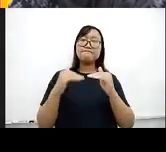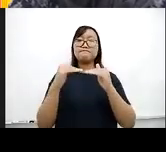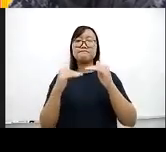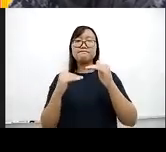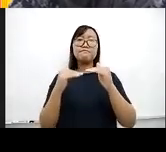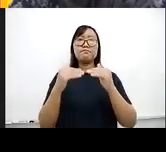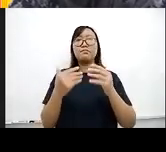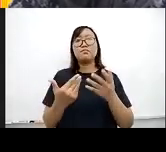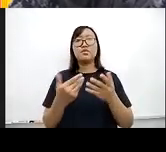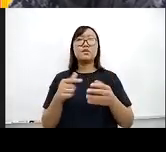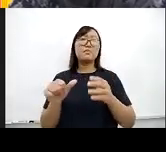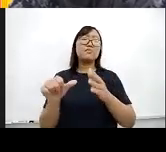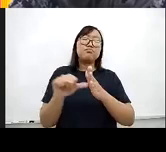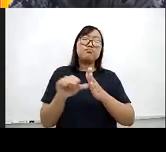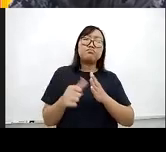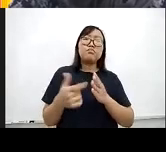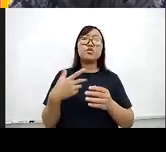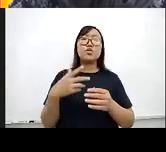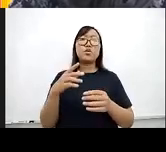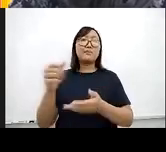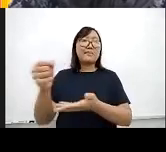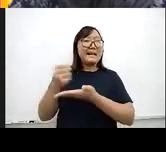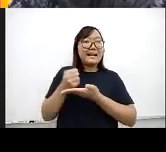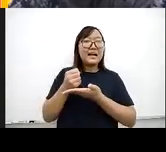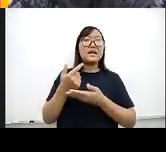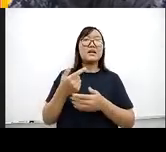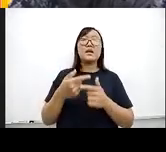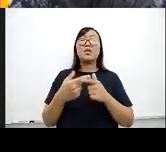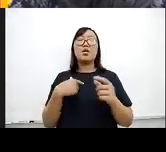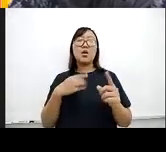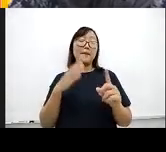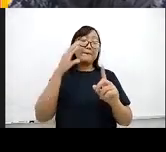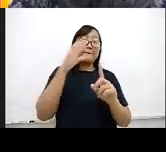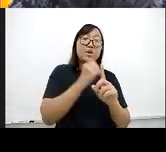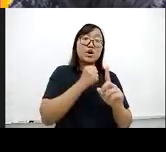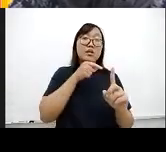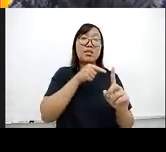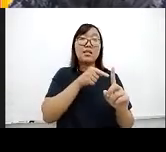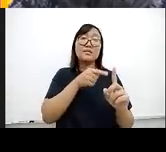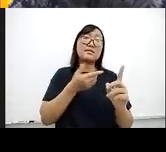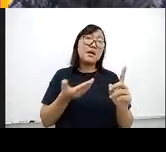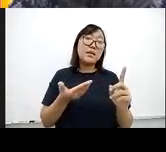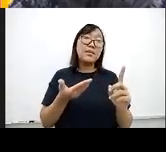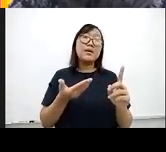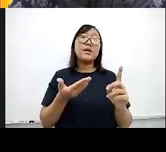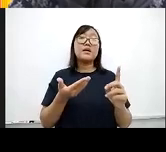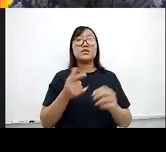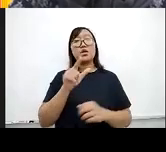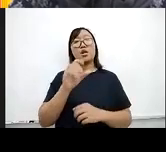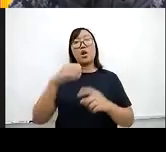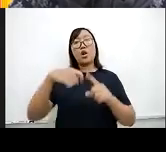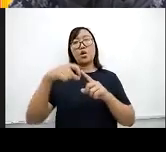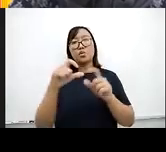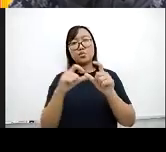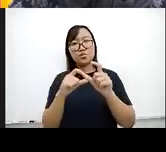aspek pendanaan terus kemudian dari aspek aktivitas tadi seperti saya bilang juga mungkin lokus ataupun